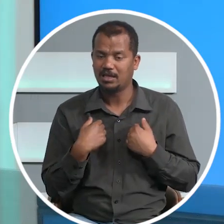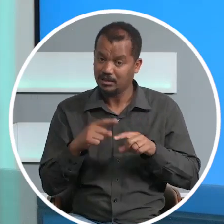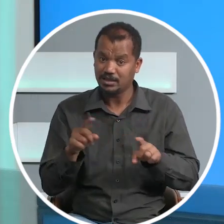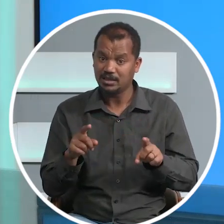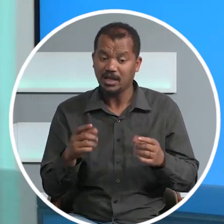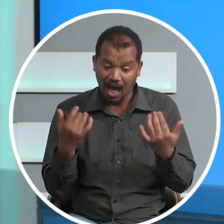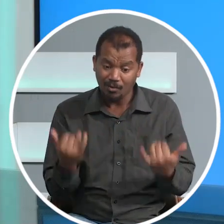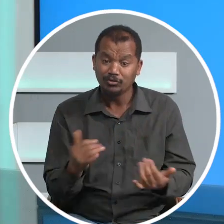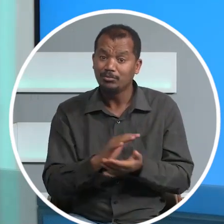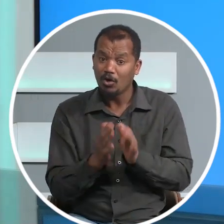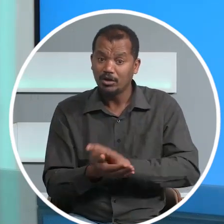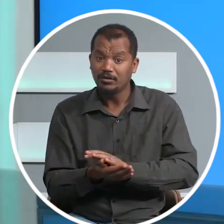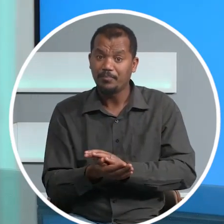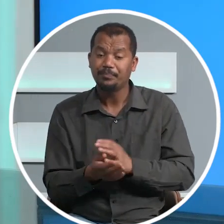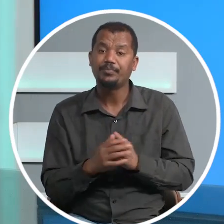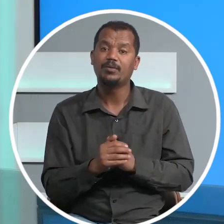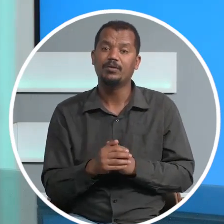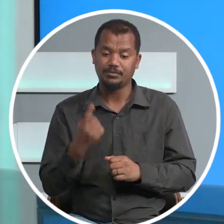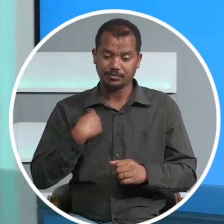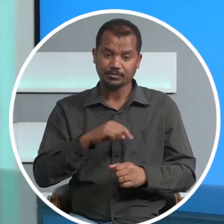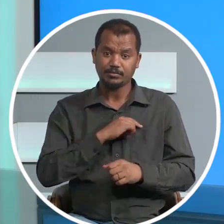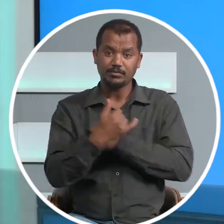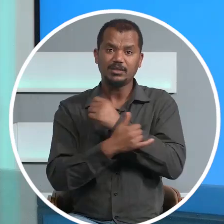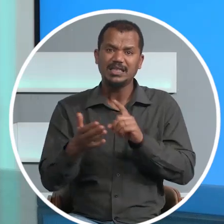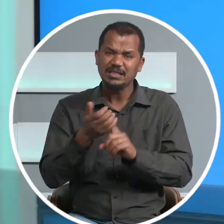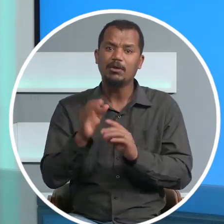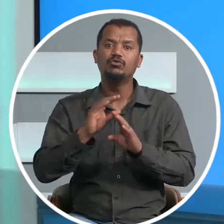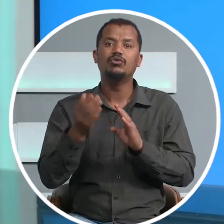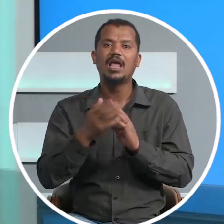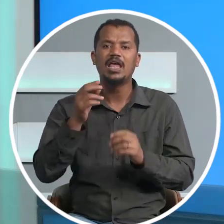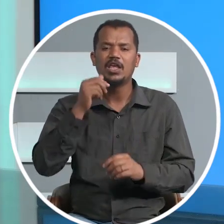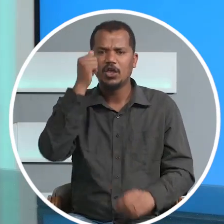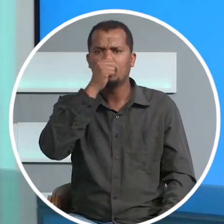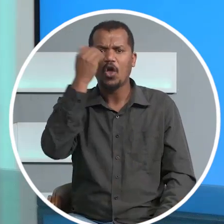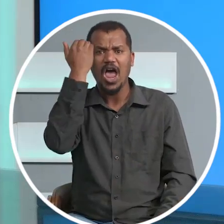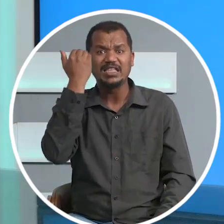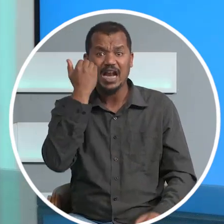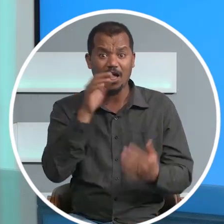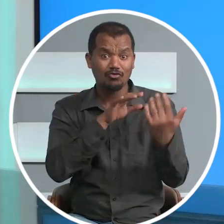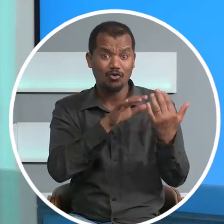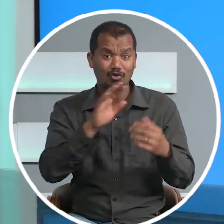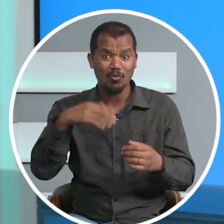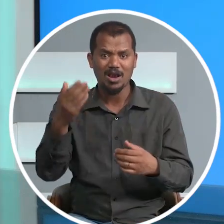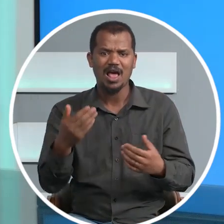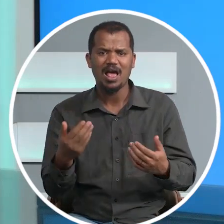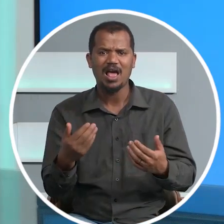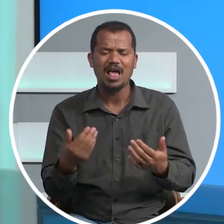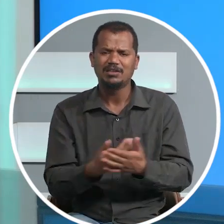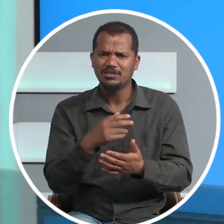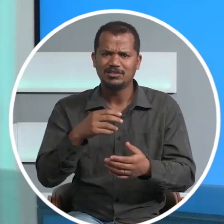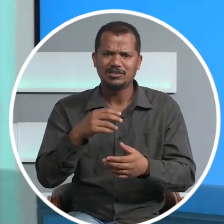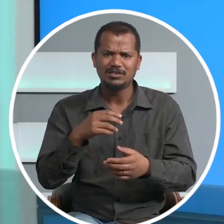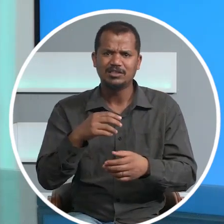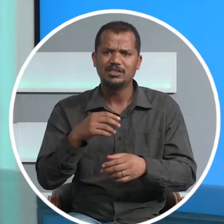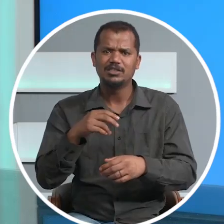ግን አሁንም ቢሆን በእኛ ሀገር አሁን ተጨባጭ ሁኔታ ከኢትዮ ኤርትራ ጦርነት በኋላ ሌሎች አዳዲስ ተሃድሶ ተቋማት